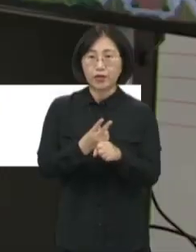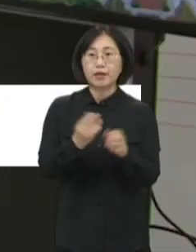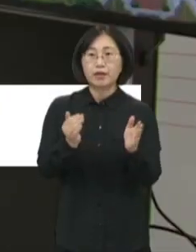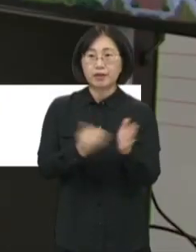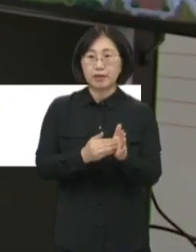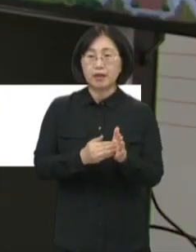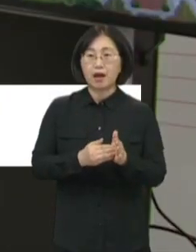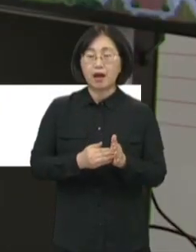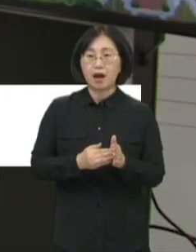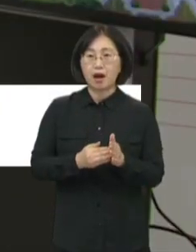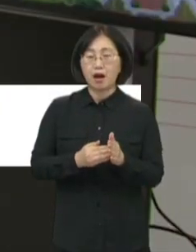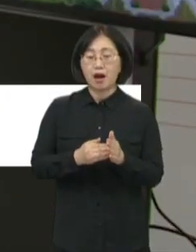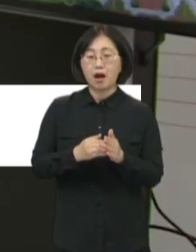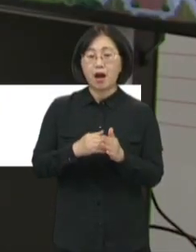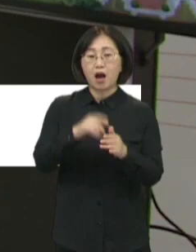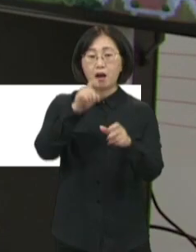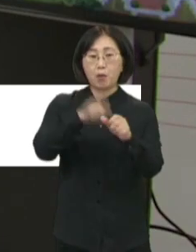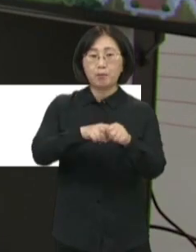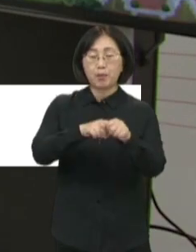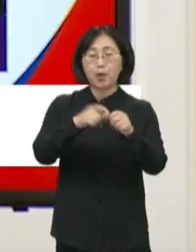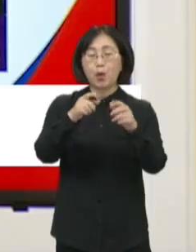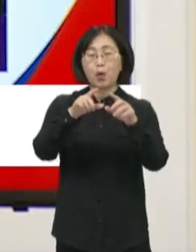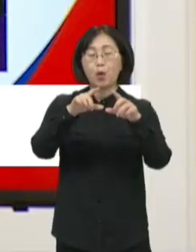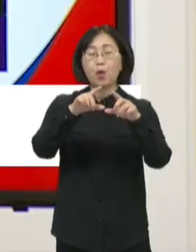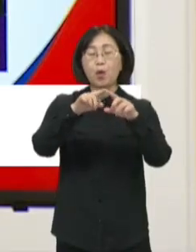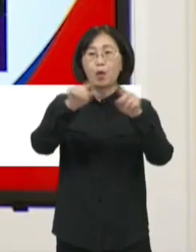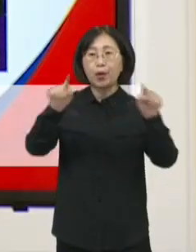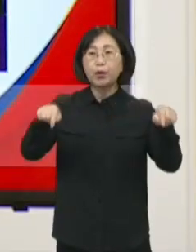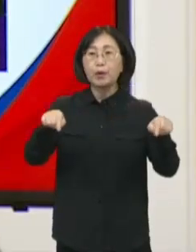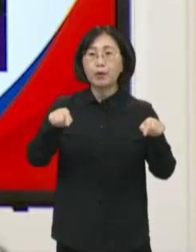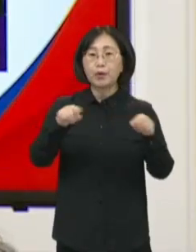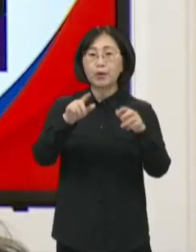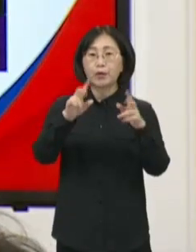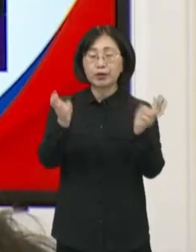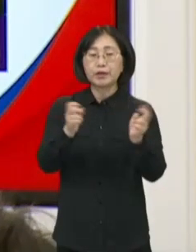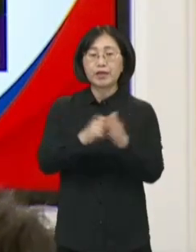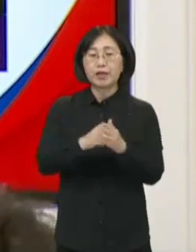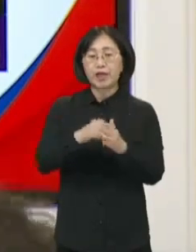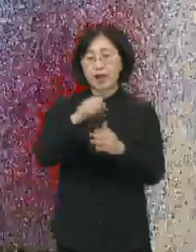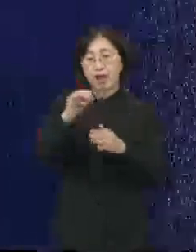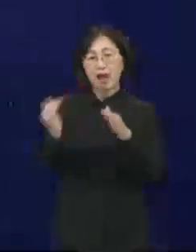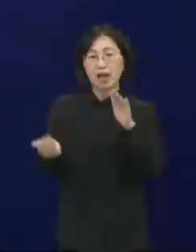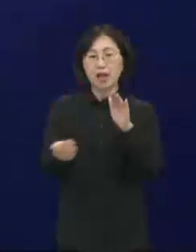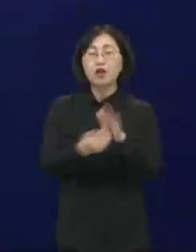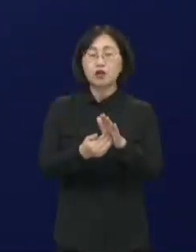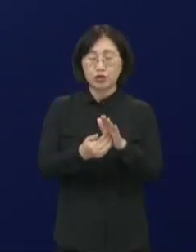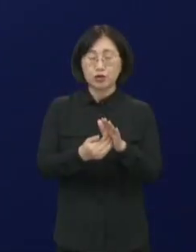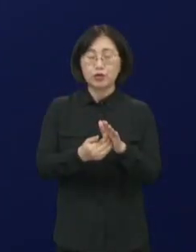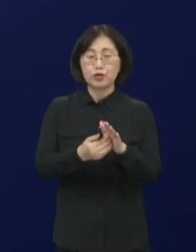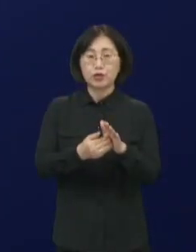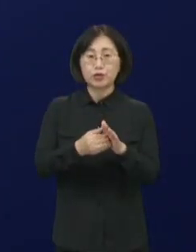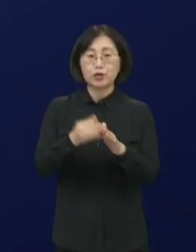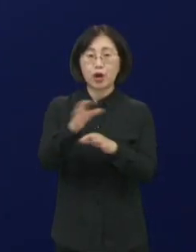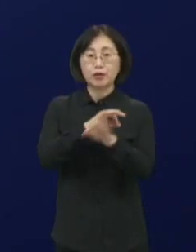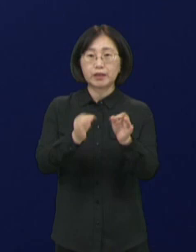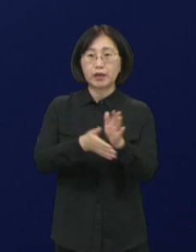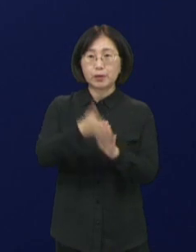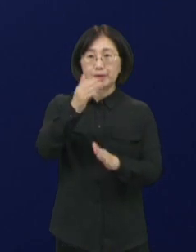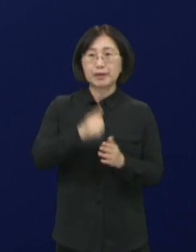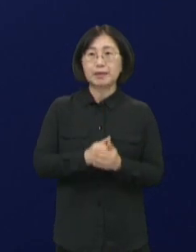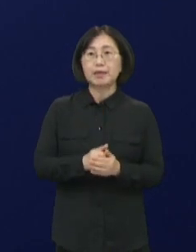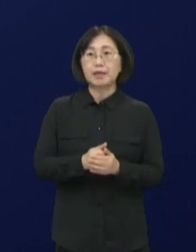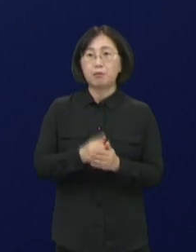인류 경제도시로 체질 개선에는 대체로 성공했다는 가입니다 도 374억 원